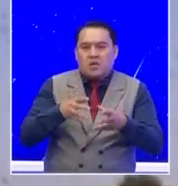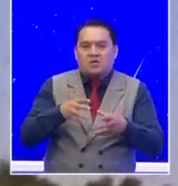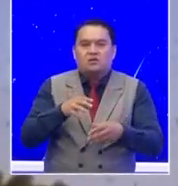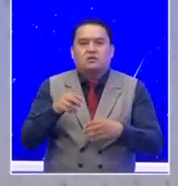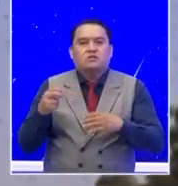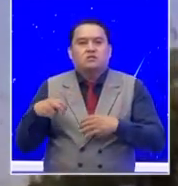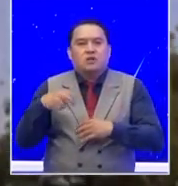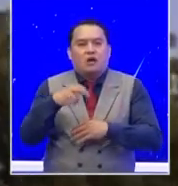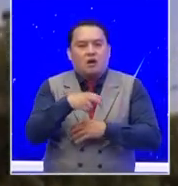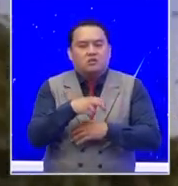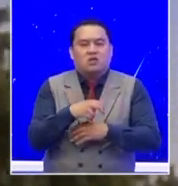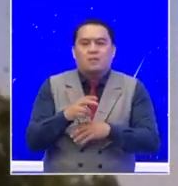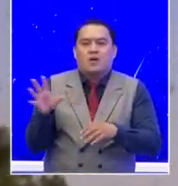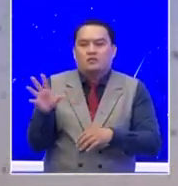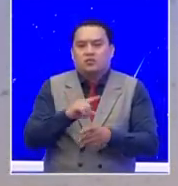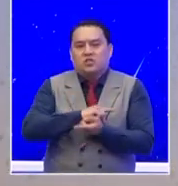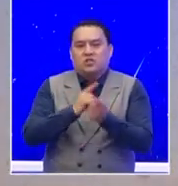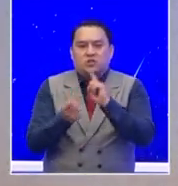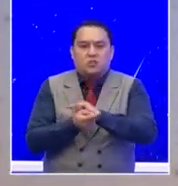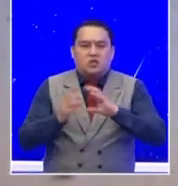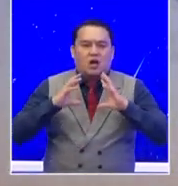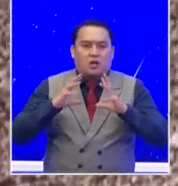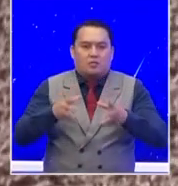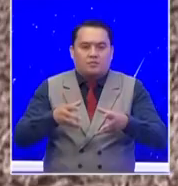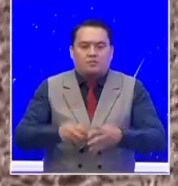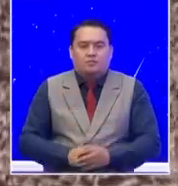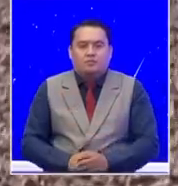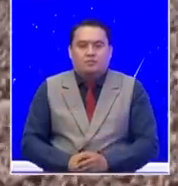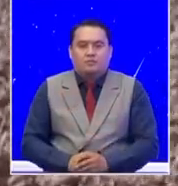саранчи связанные с изменением климата на планете